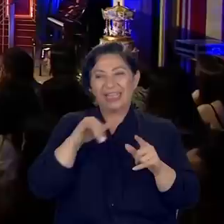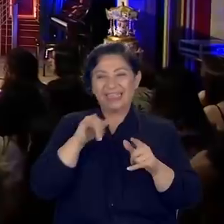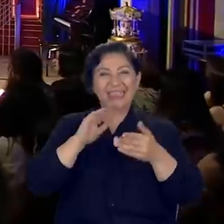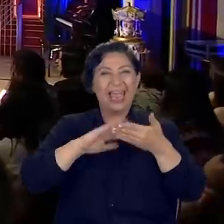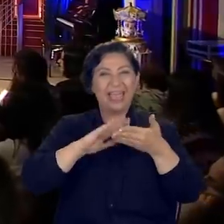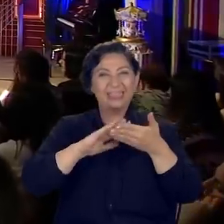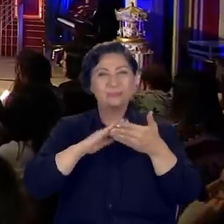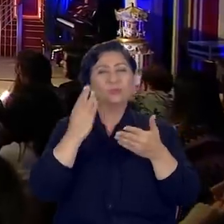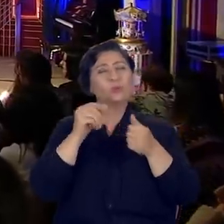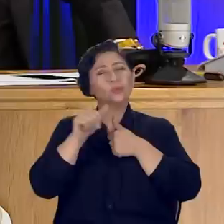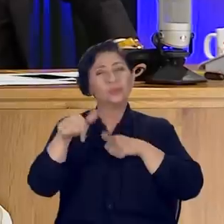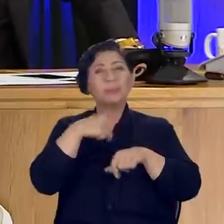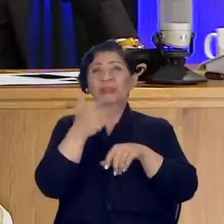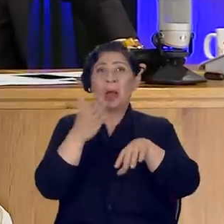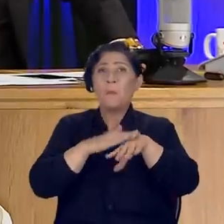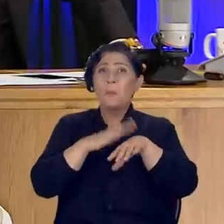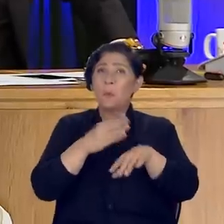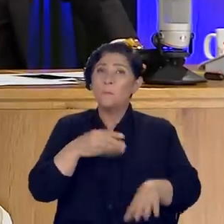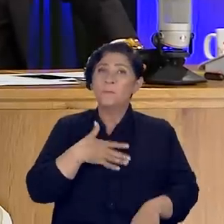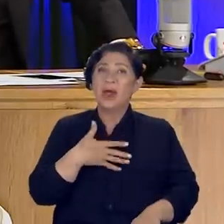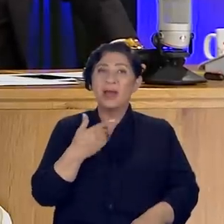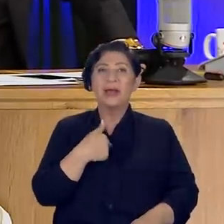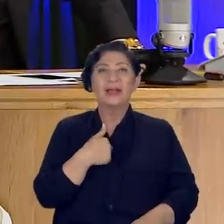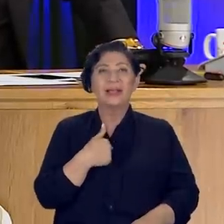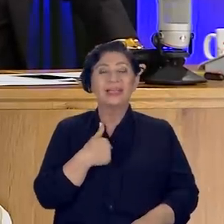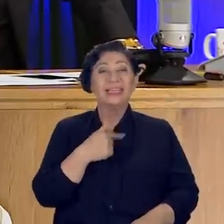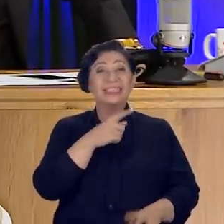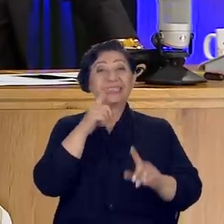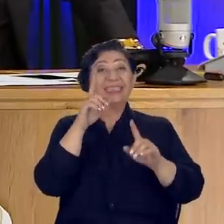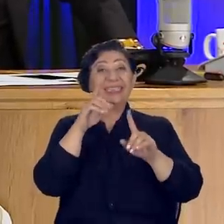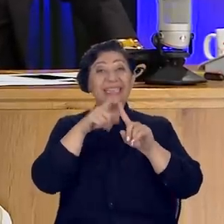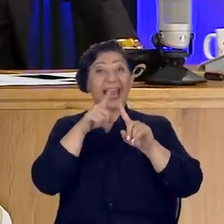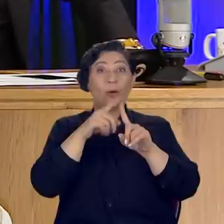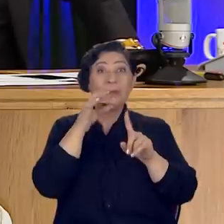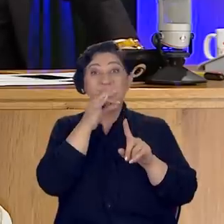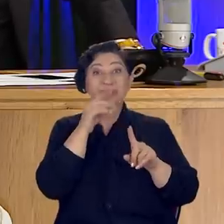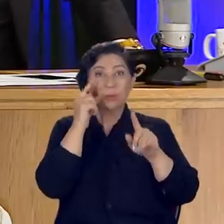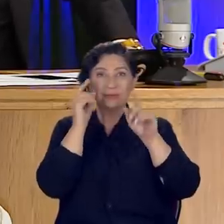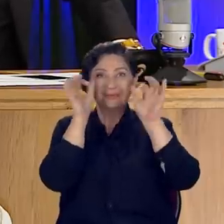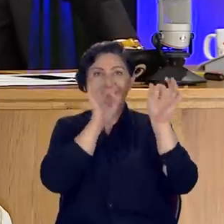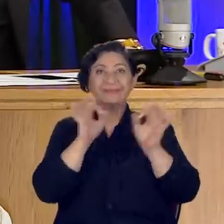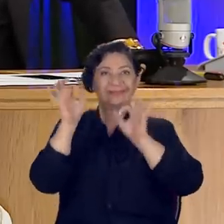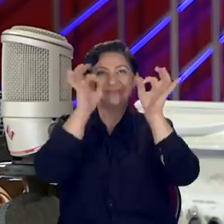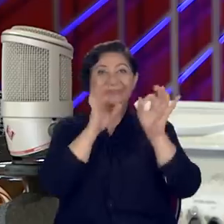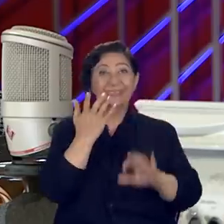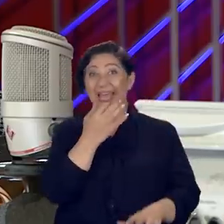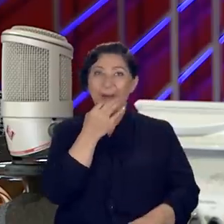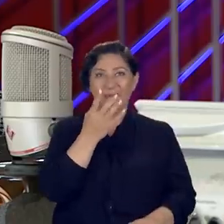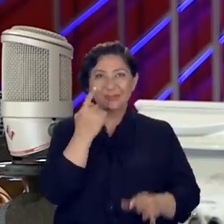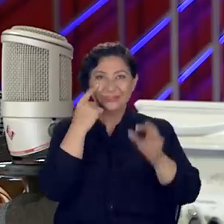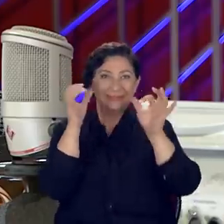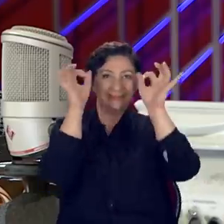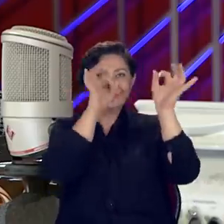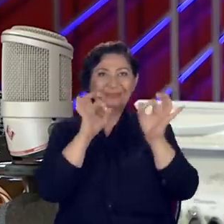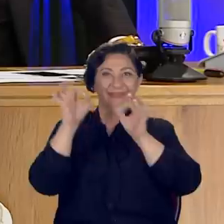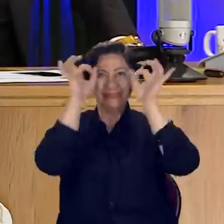yakın arkadaşım da uzun süre. Ne yapıyor acaba şimdi merak ediyorum. Tarkan'da bir yıl dolaşma var. Ne haberi verecekse yıl